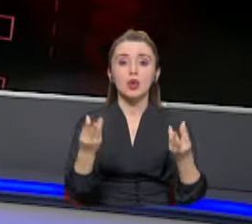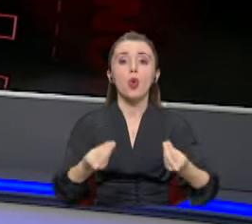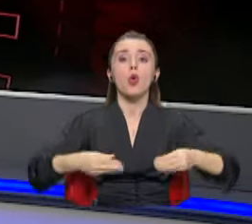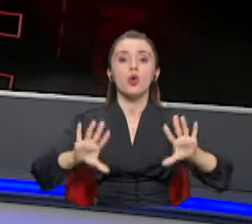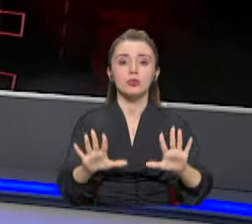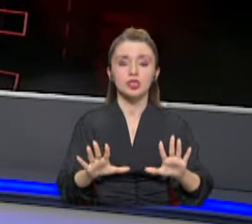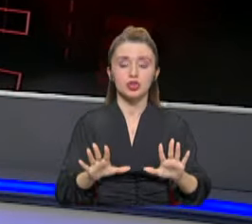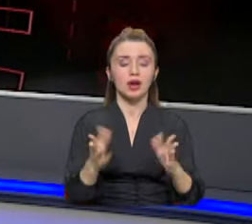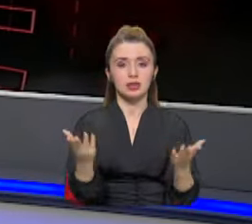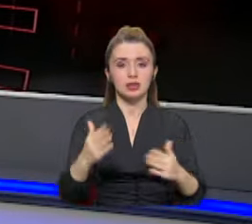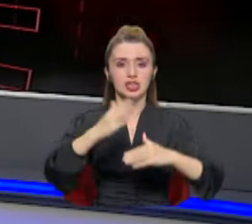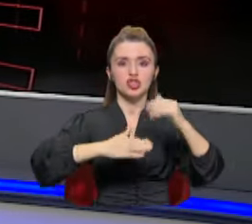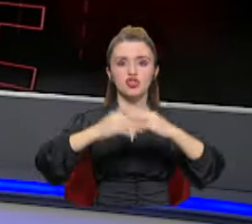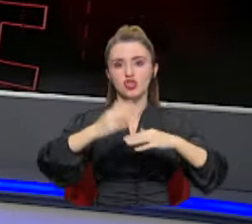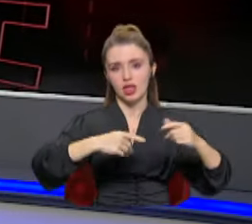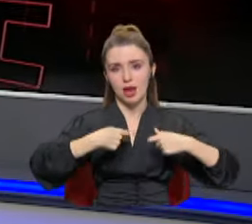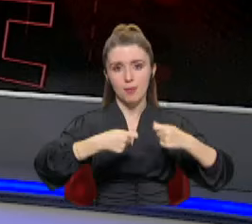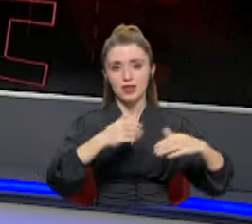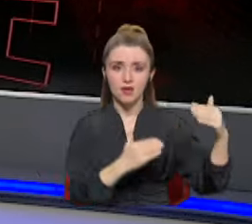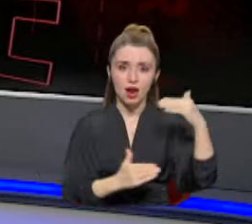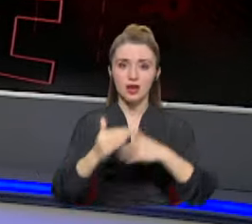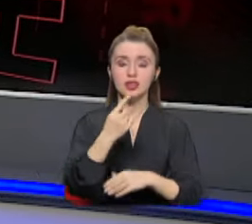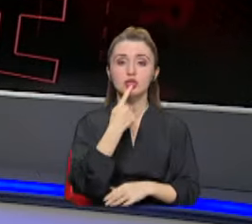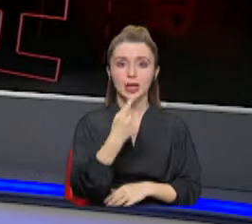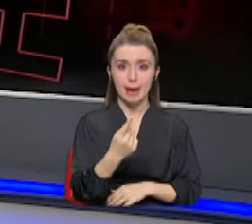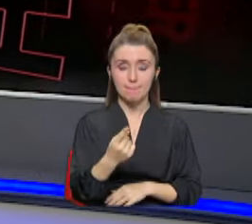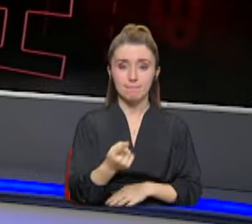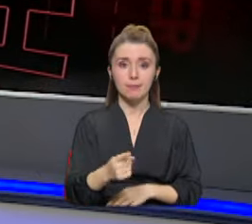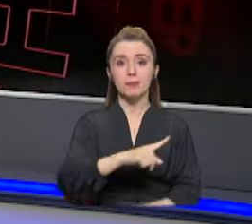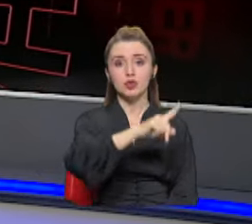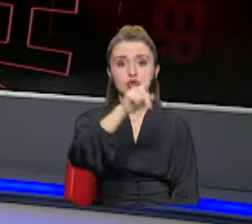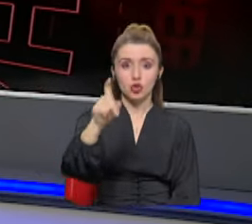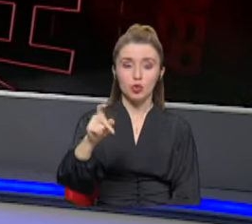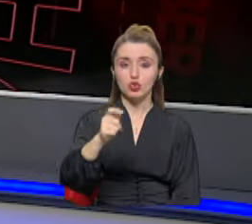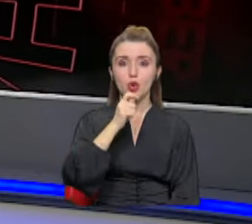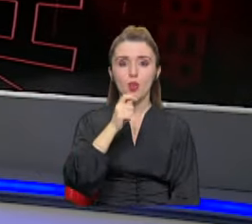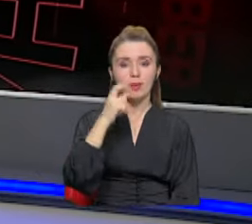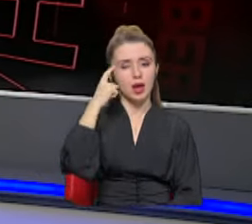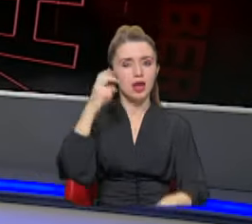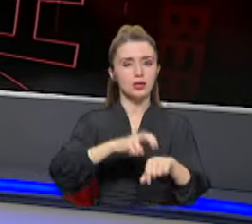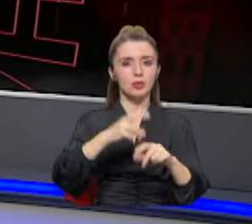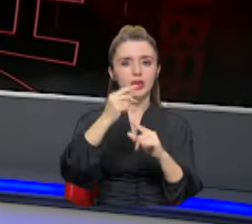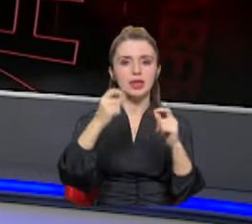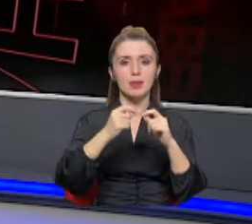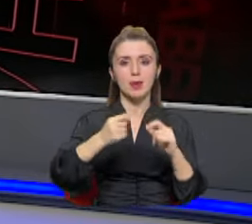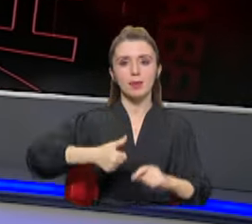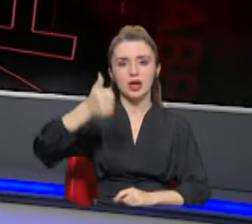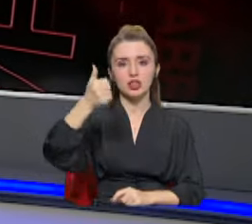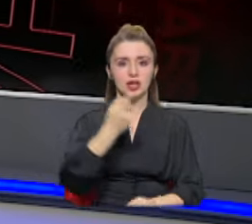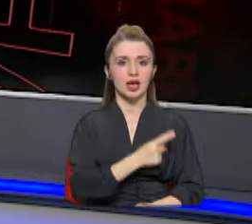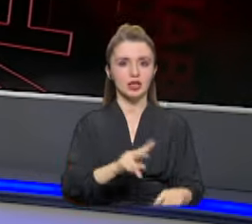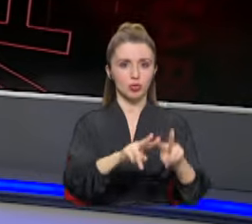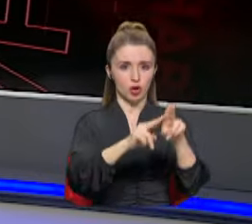olmayacağı, olmayabileceği, inşaat maliyetlerinin arttığını söyleyerek sormuştu bir muhabir, hatırlıyorum, İBB Başkan Adayı Murat